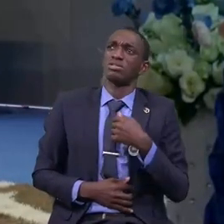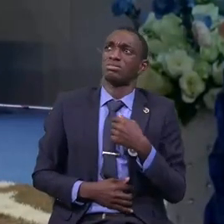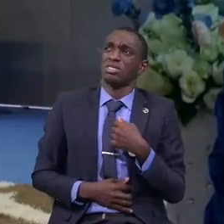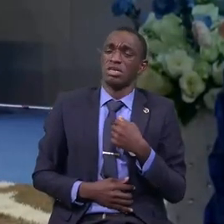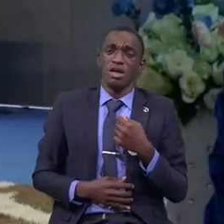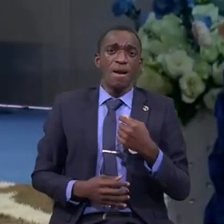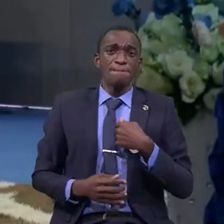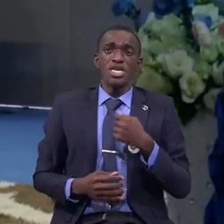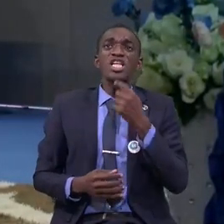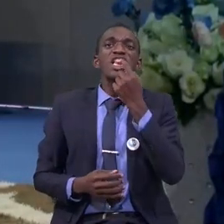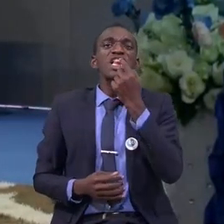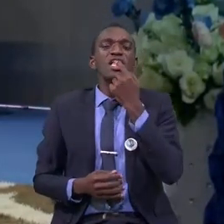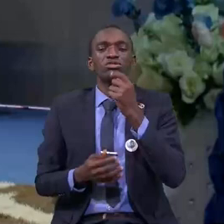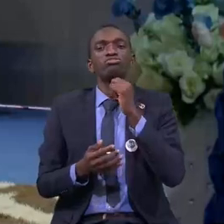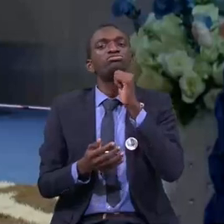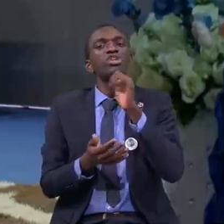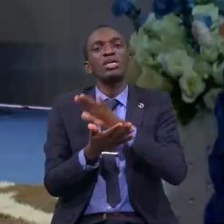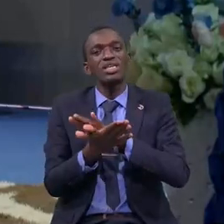Je suis un homme aux lèvres impures.